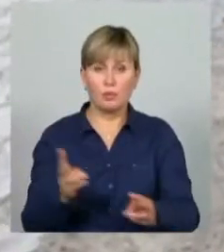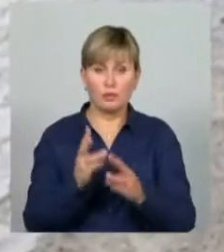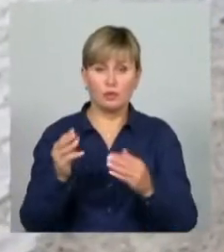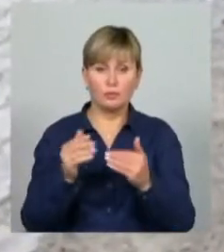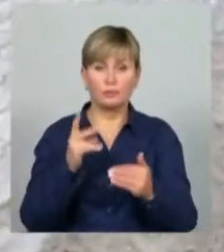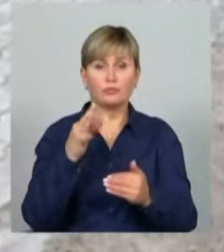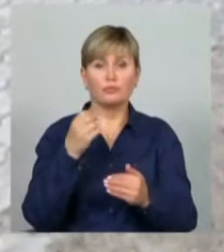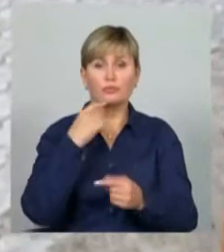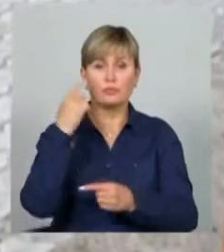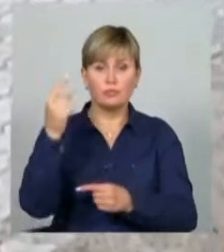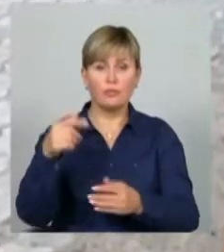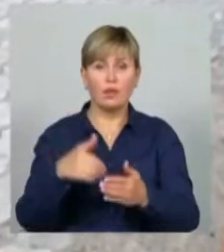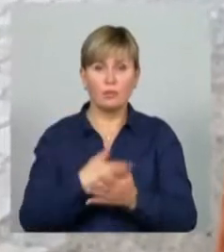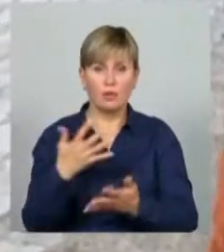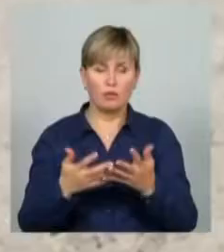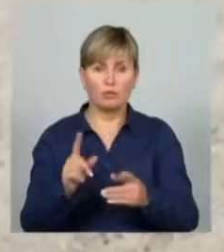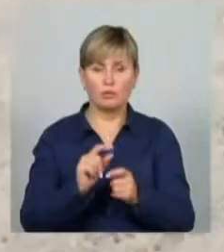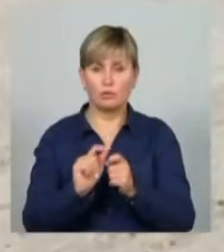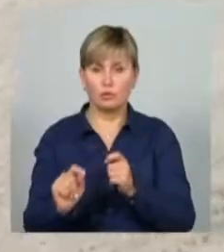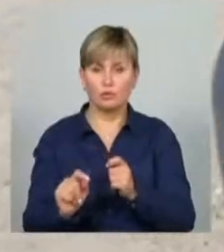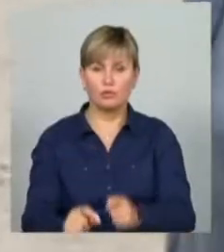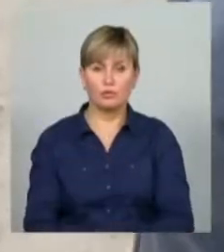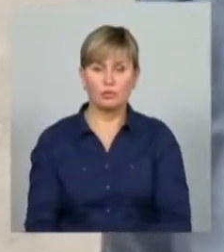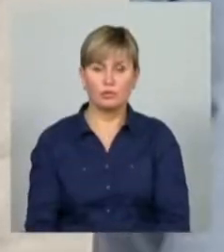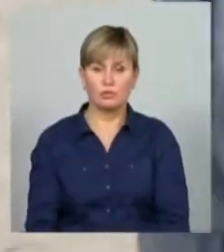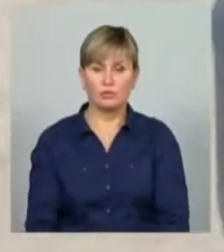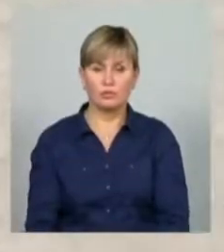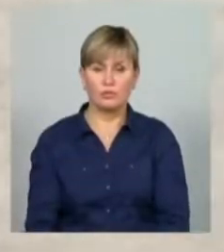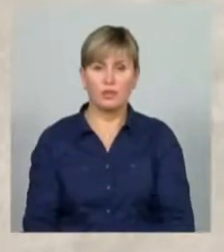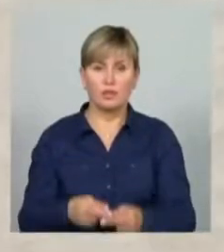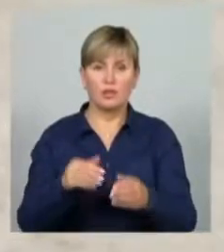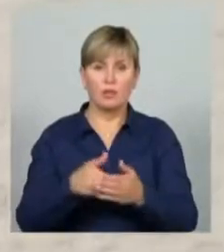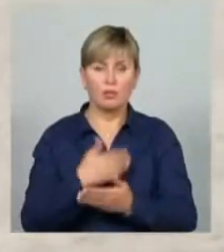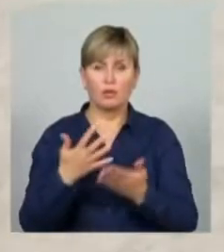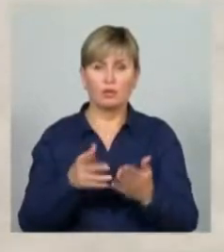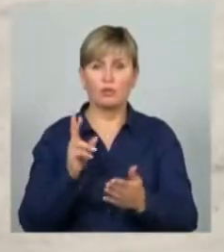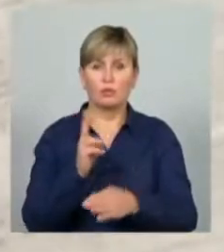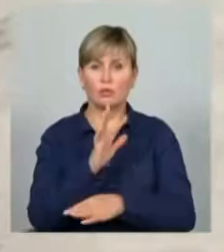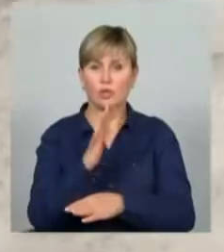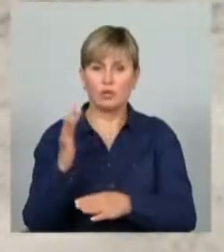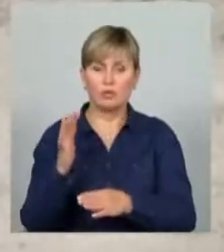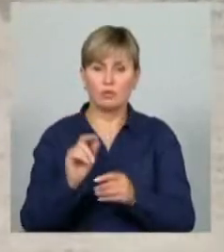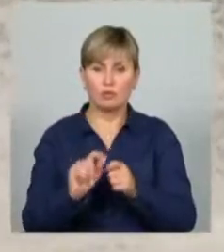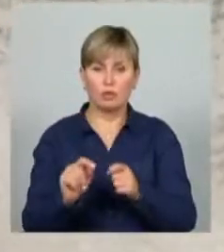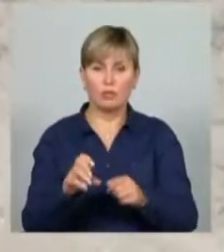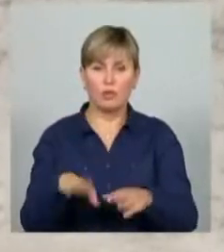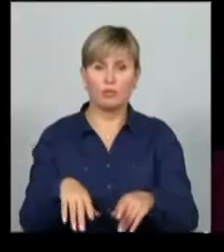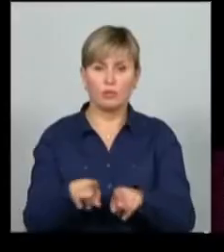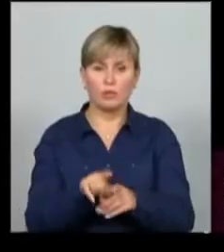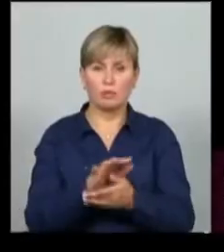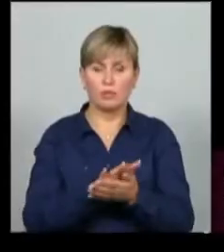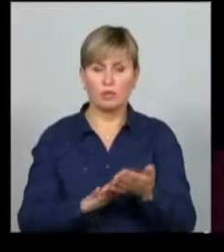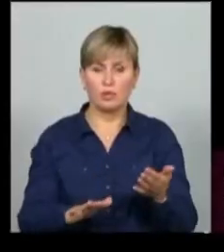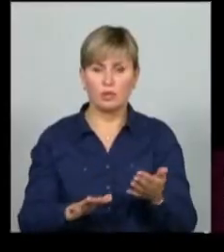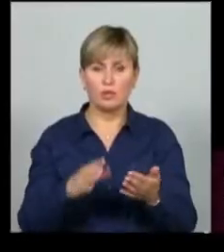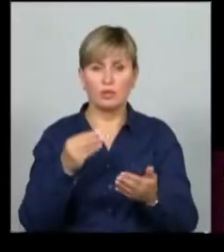но еще далеко. Опять, наверное, жгут что-то. Это опять, наверное, кто-то траву жжет, а потом такие последствия.